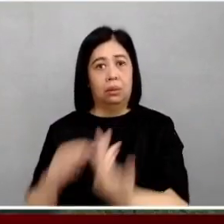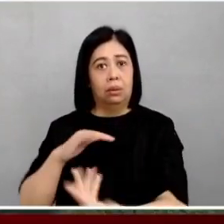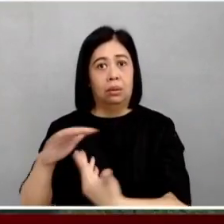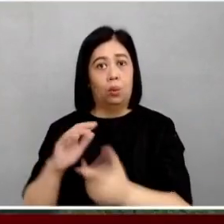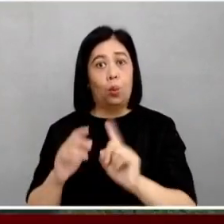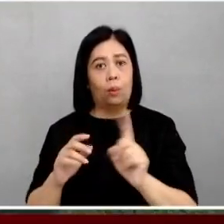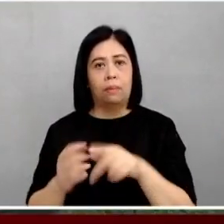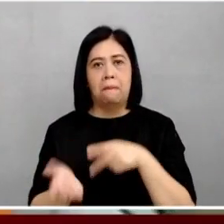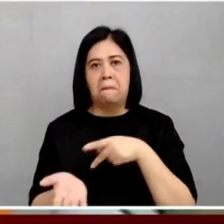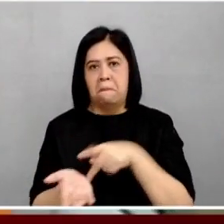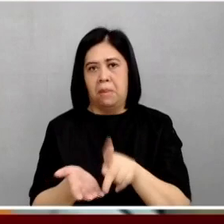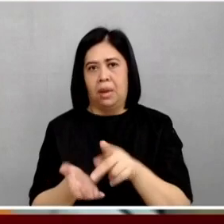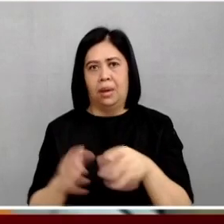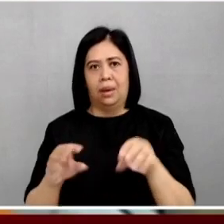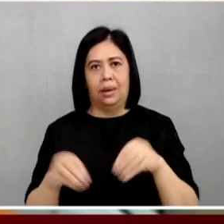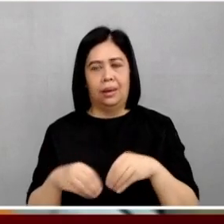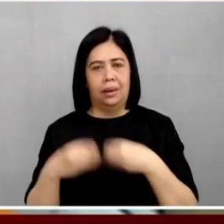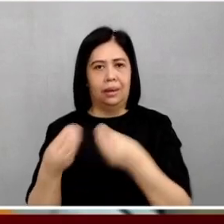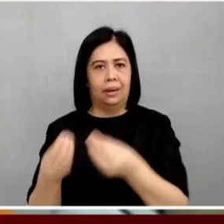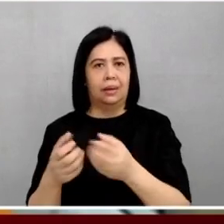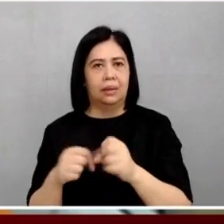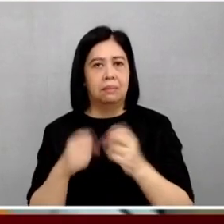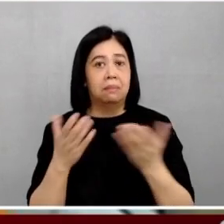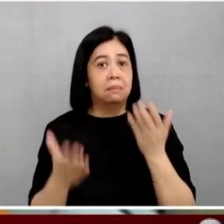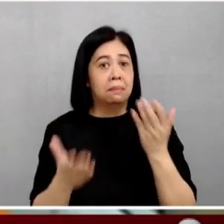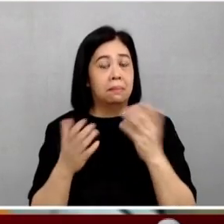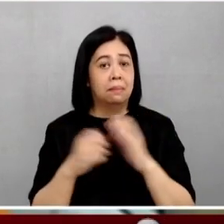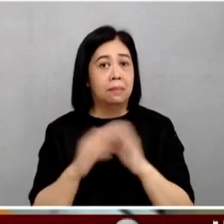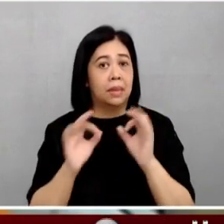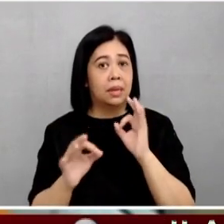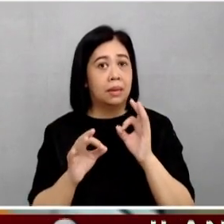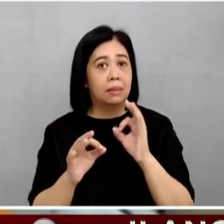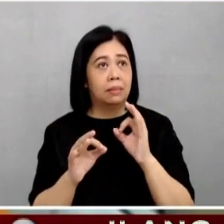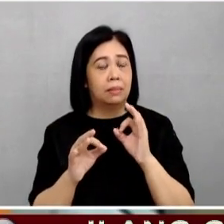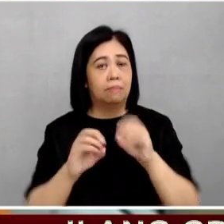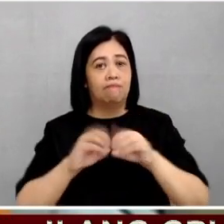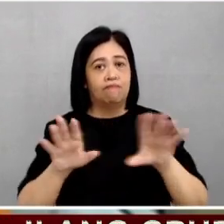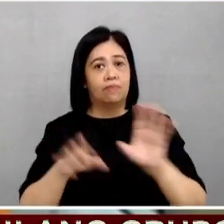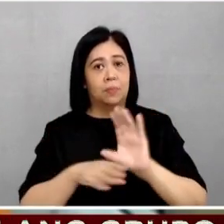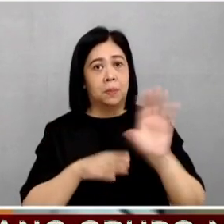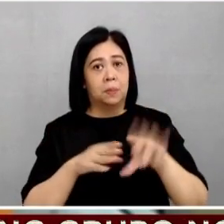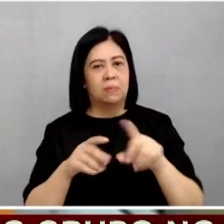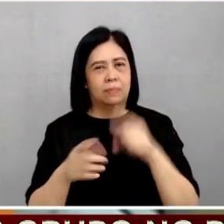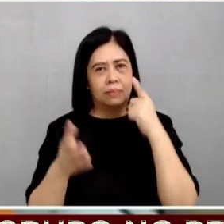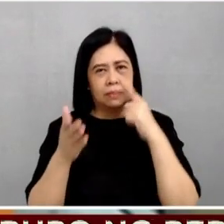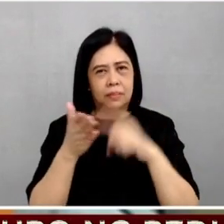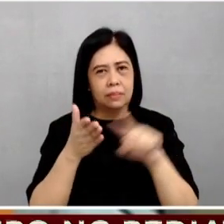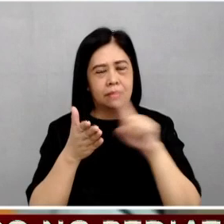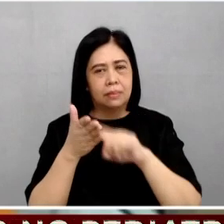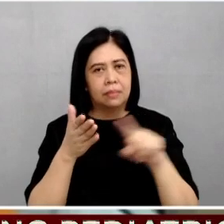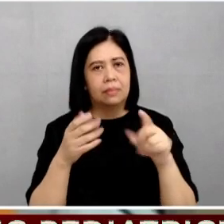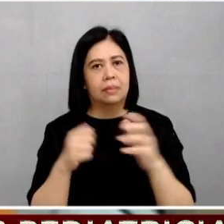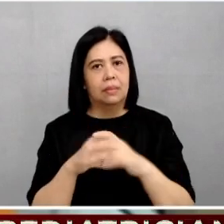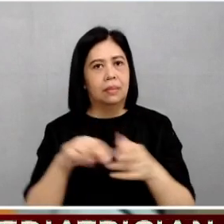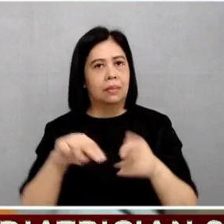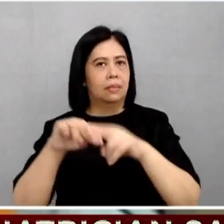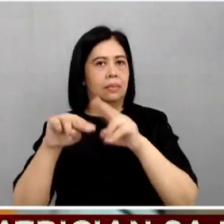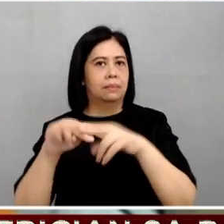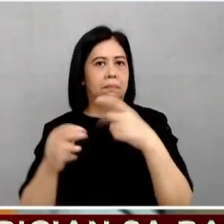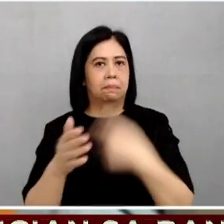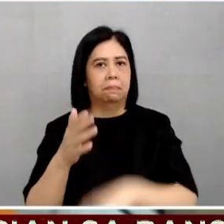dagdag gastos. May malaking posibilidad na pag fully implemented na yan, may makikita tayong pagtaas ng presyo